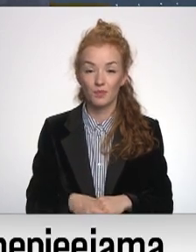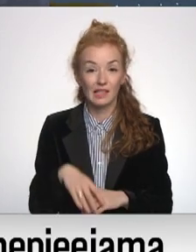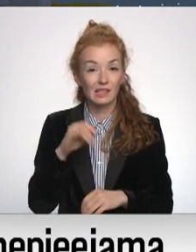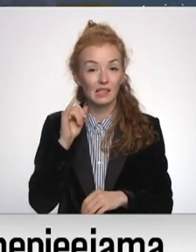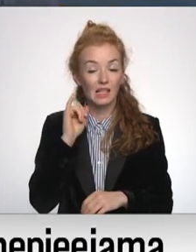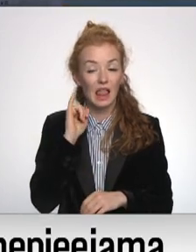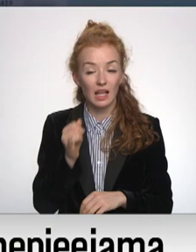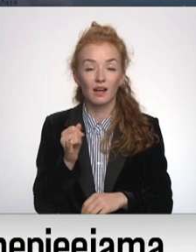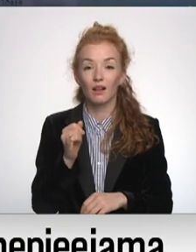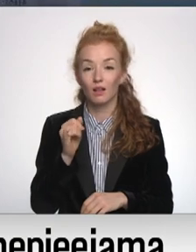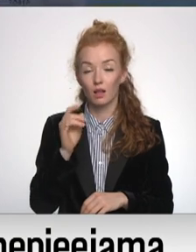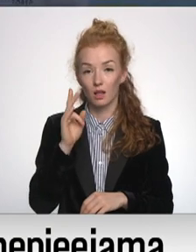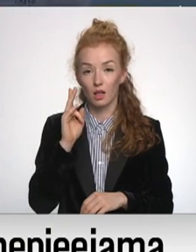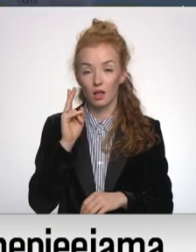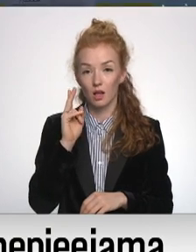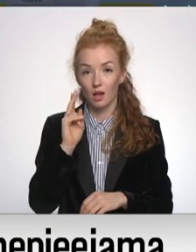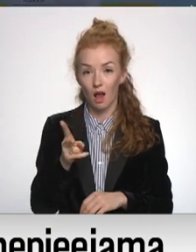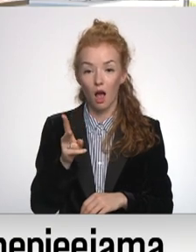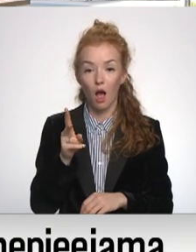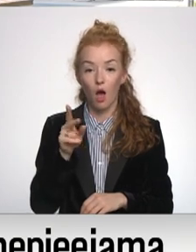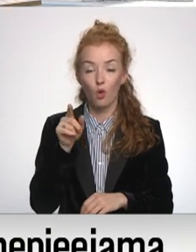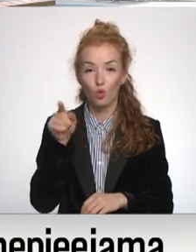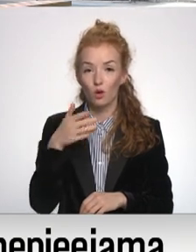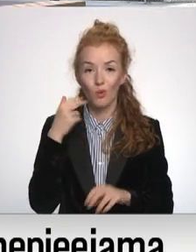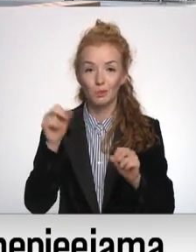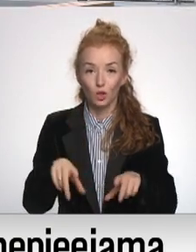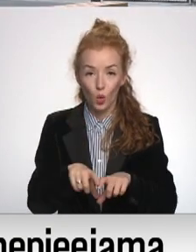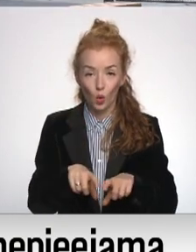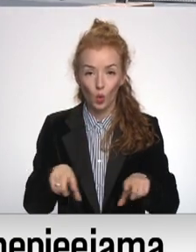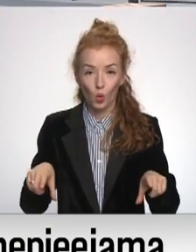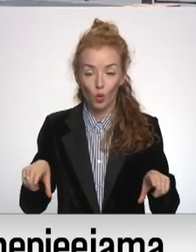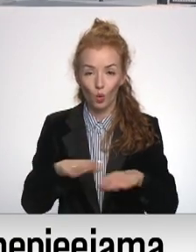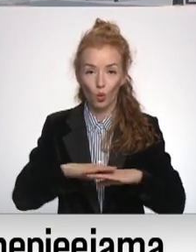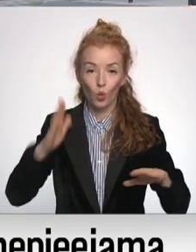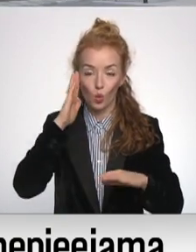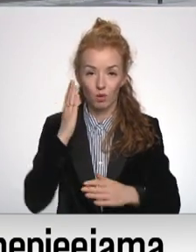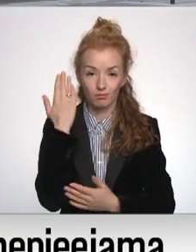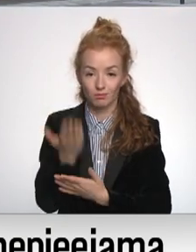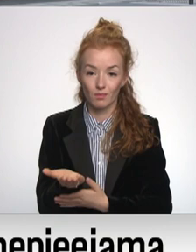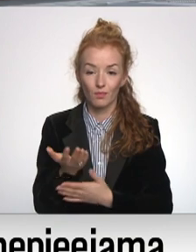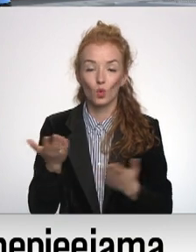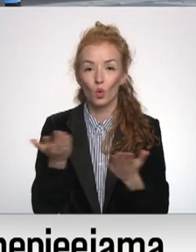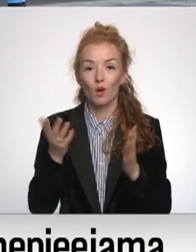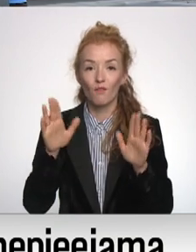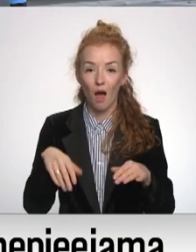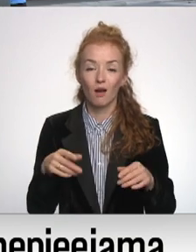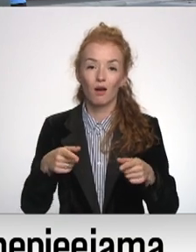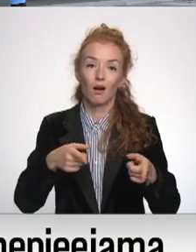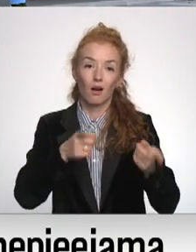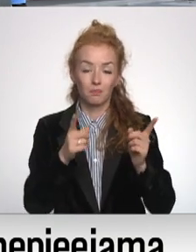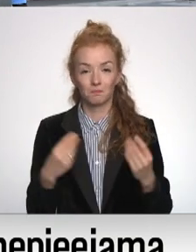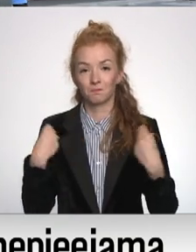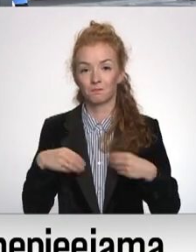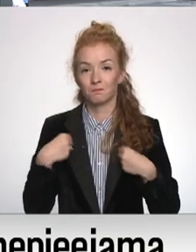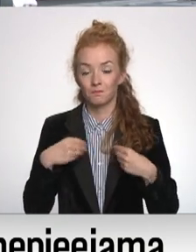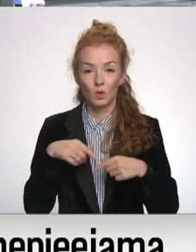Slikti ir tas, kad tur nav kušete, guļamā vieta, kur var pārģērbties.